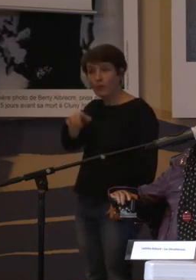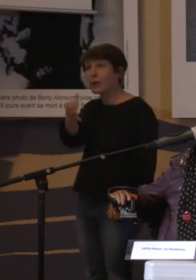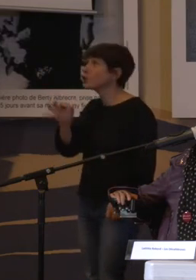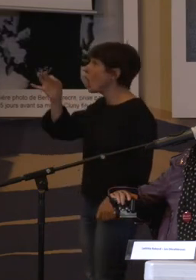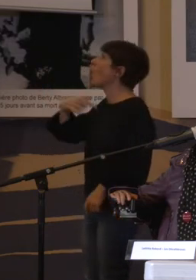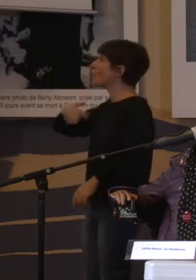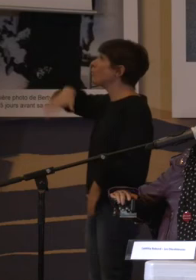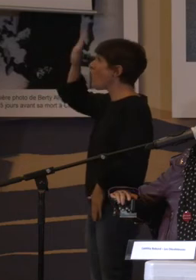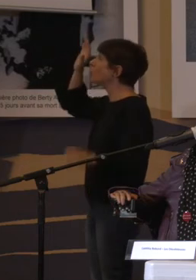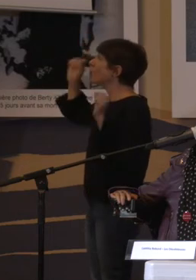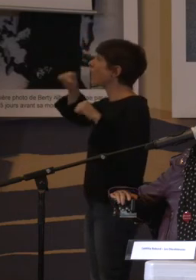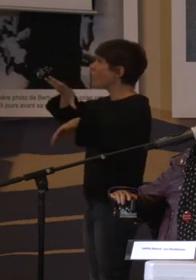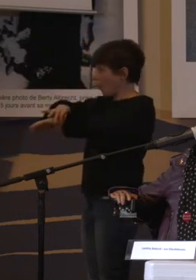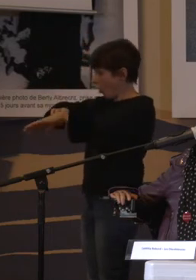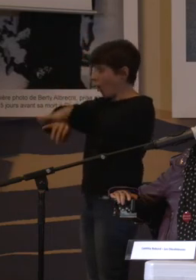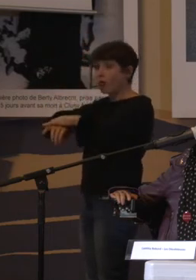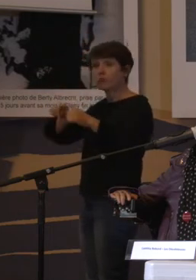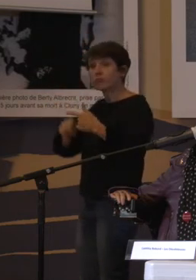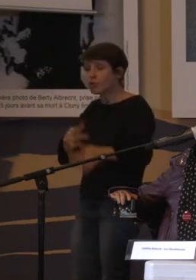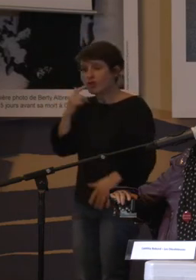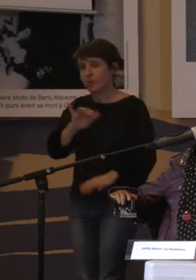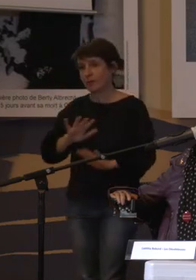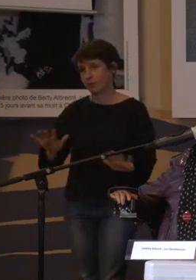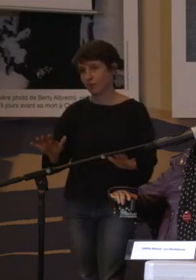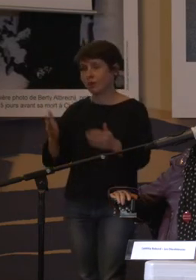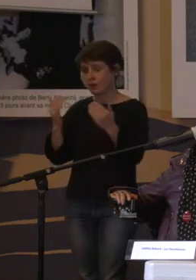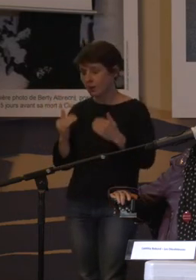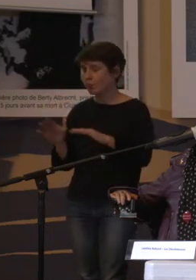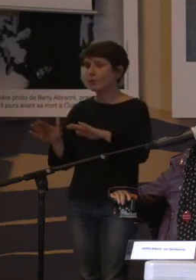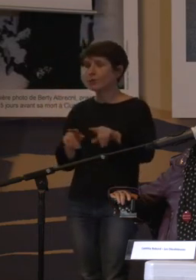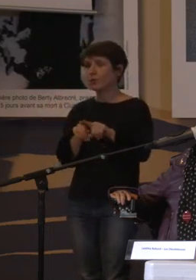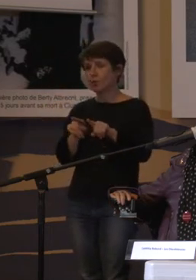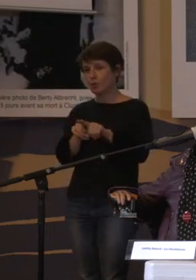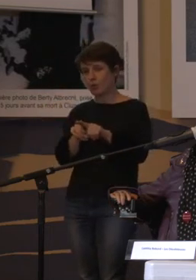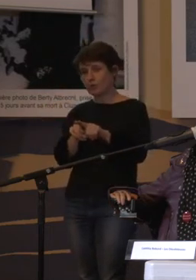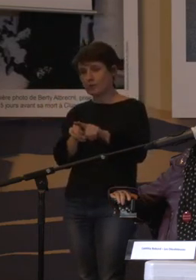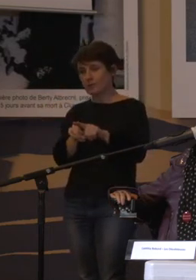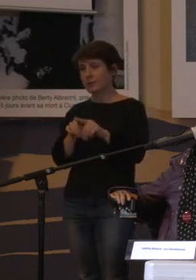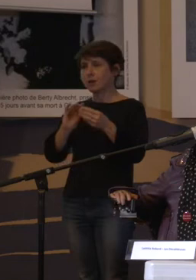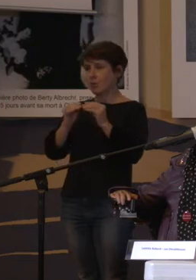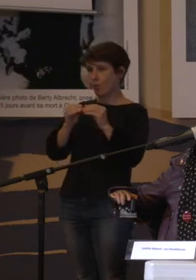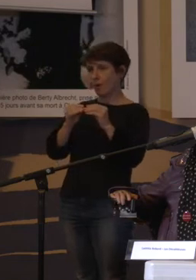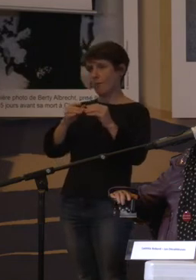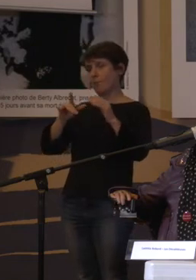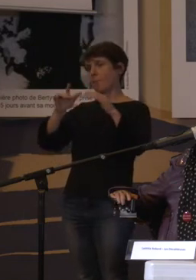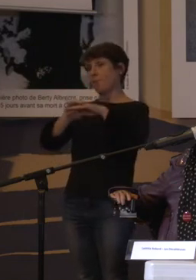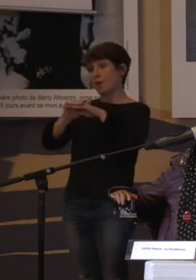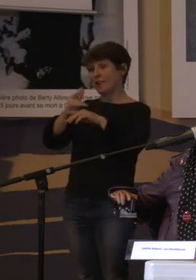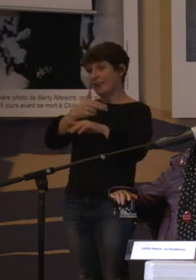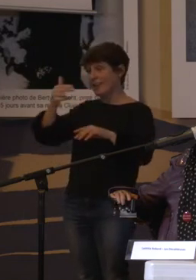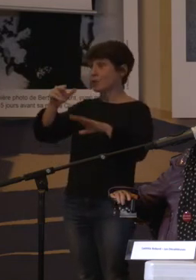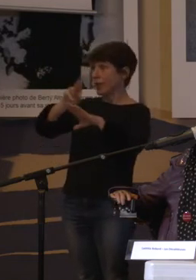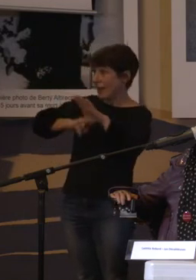consenti à quelque chose avec eux, mais bon. Il y a les questions de l'absence d'harmonisation des législations et des politiques nationales,